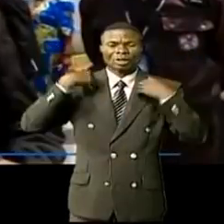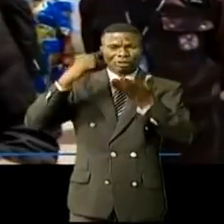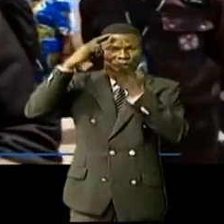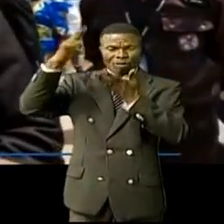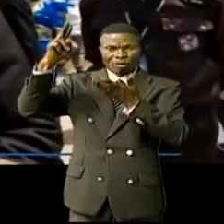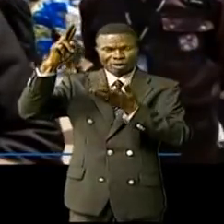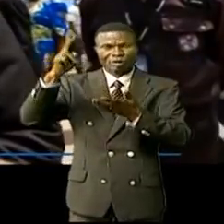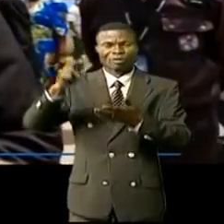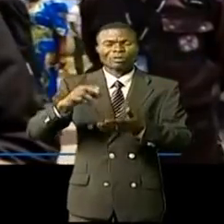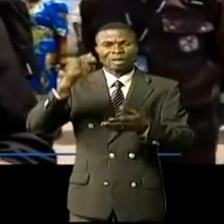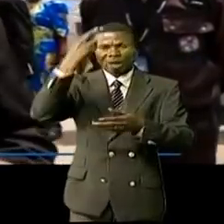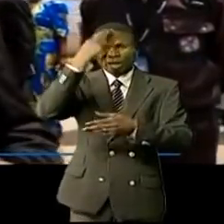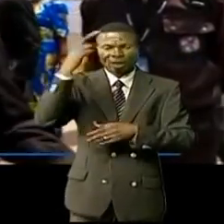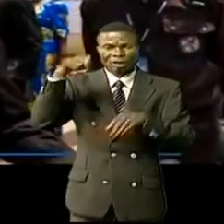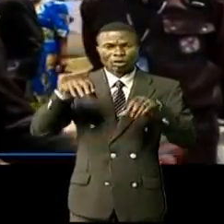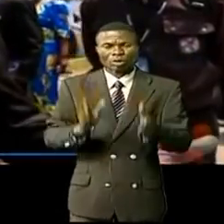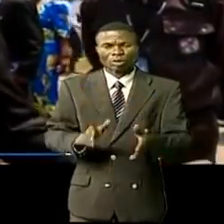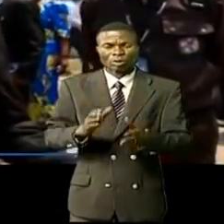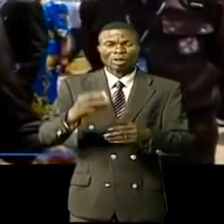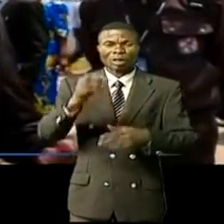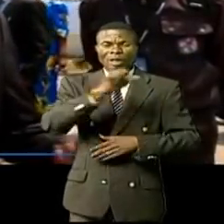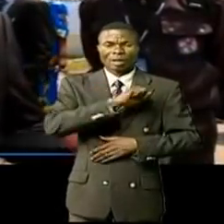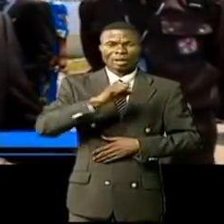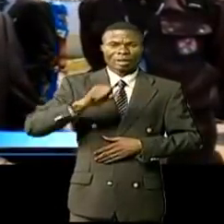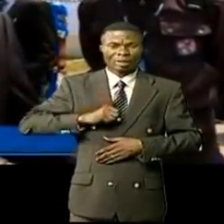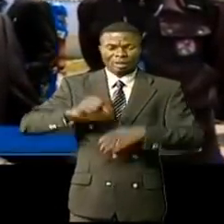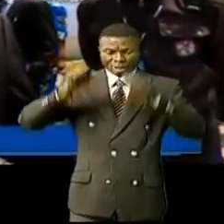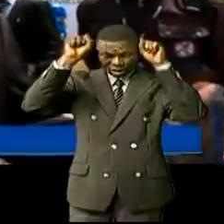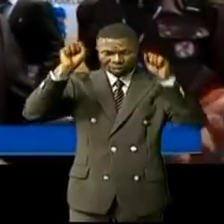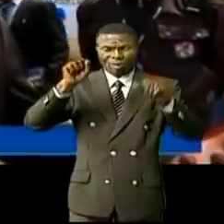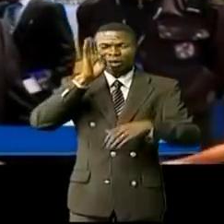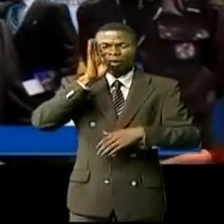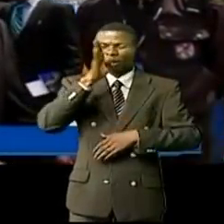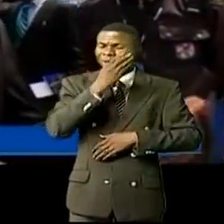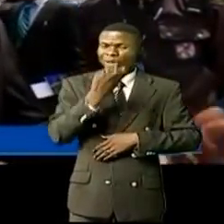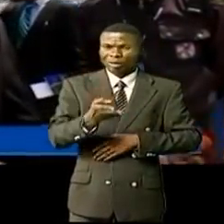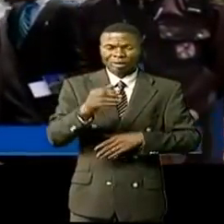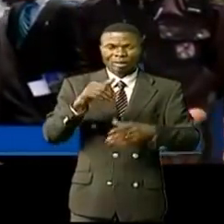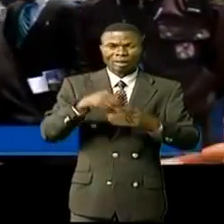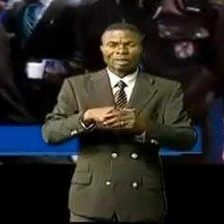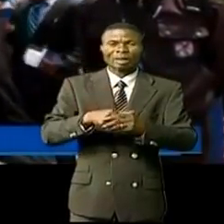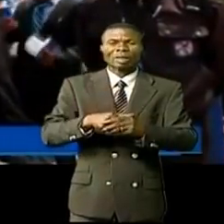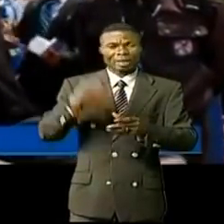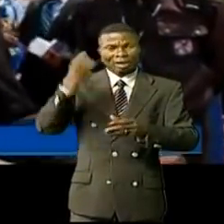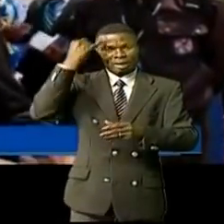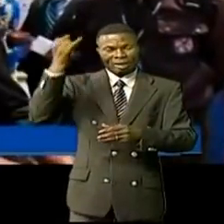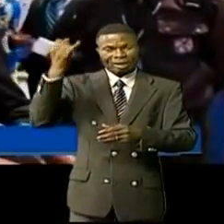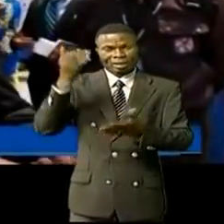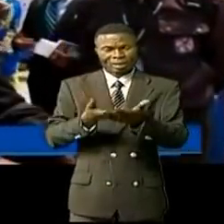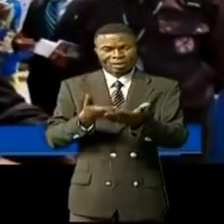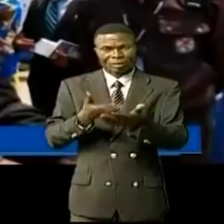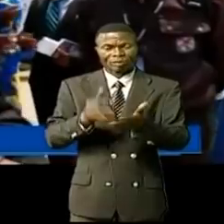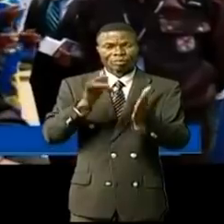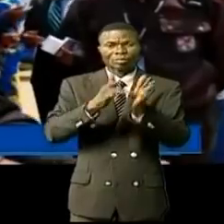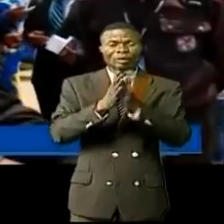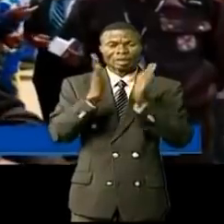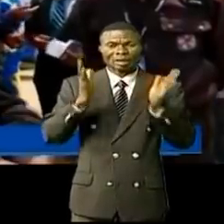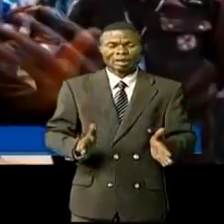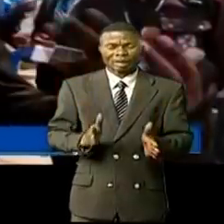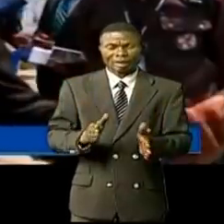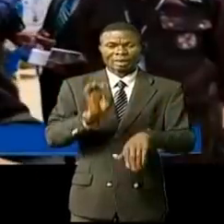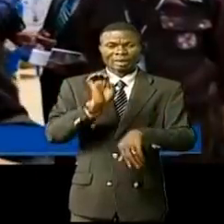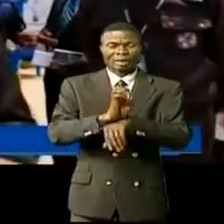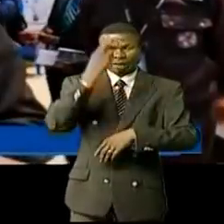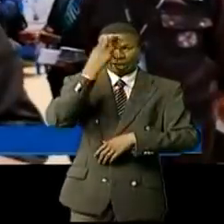L'honorable Modeste Obahati, président du Sénat, qui dans sa casquette à la fois de chrétien fidèle